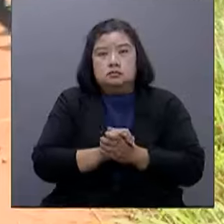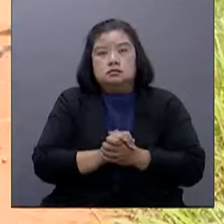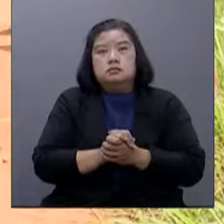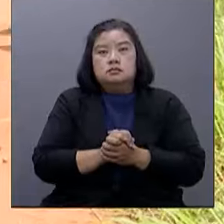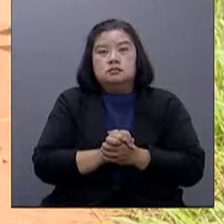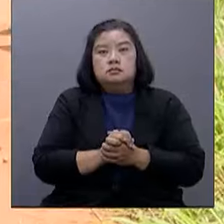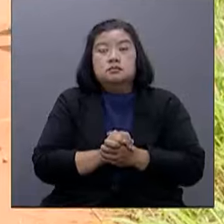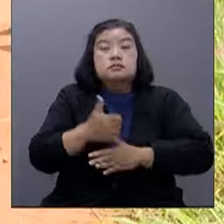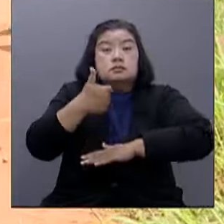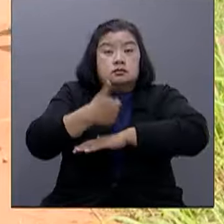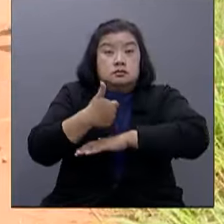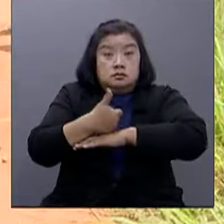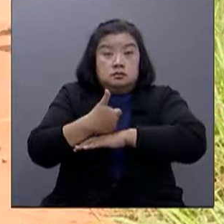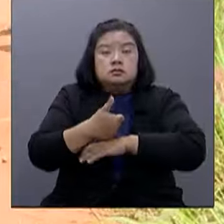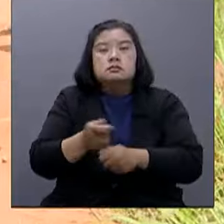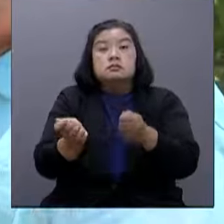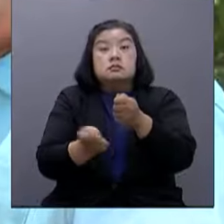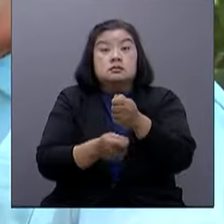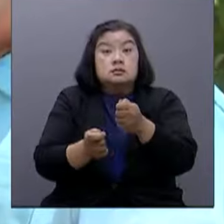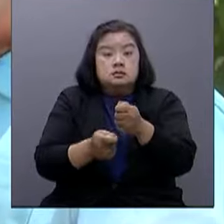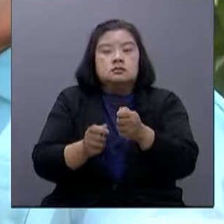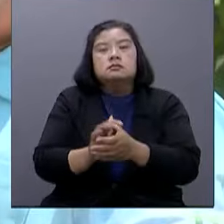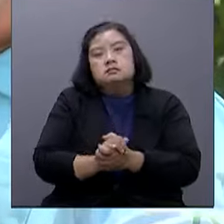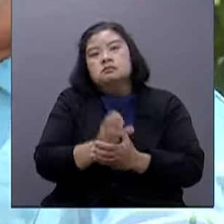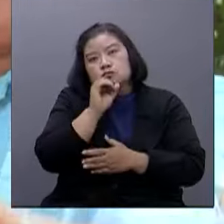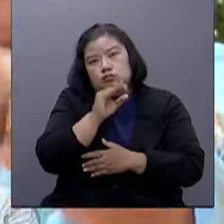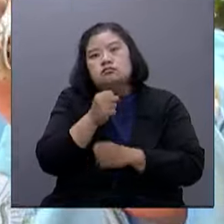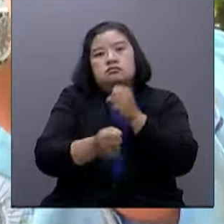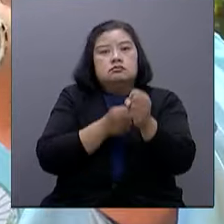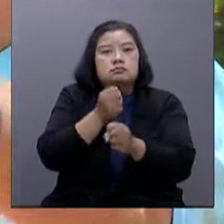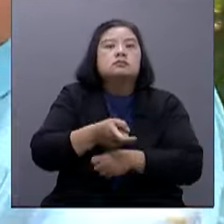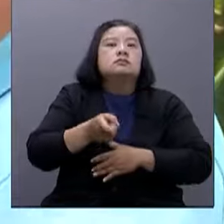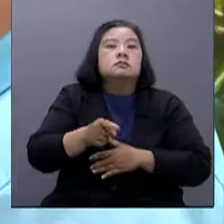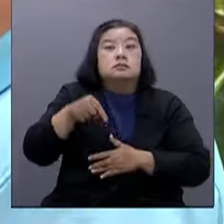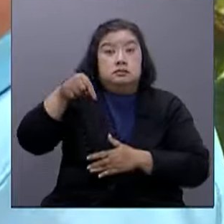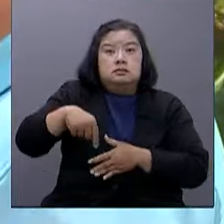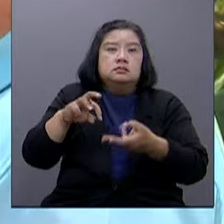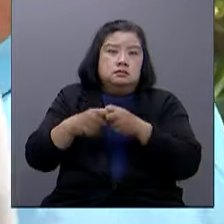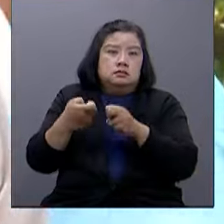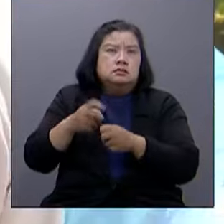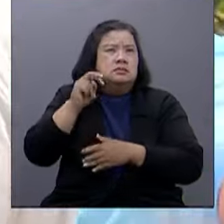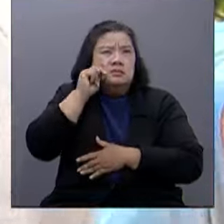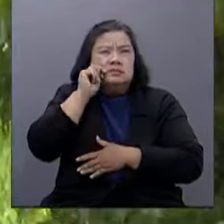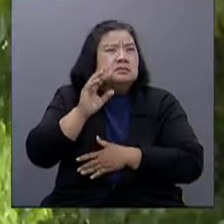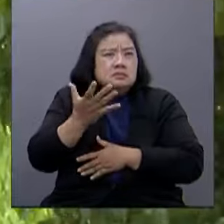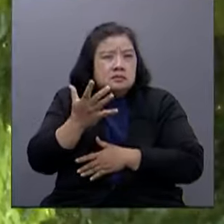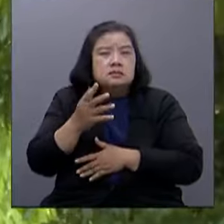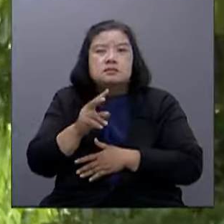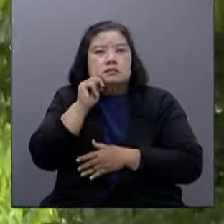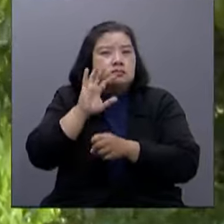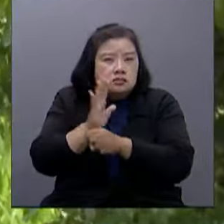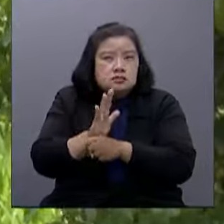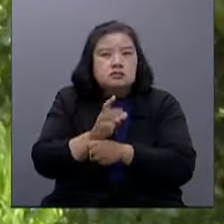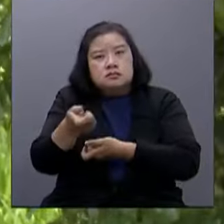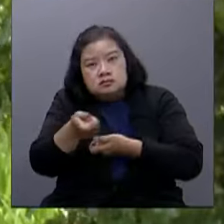ผู้ใหญ่บ้านผาลาดเหนือก็บอกนะคะว่าในช่วงฤดูแล้งของทุกปีหมู่บ้านจะประสบปัญหาขาดแคลนน้ำอุปโภคบริโภคและใช้